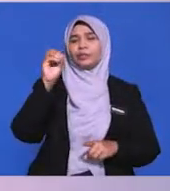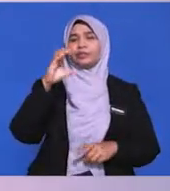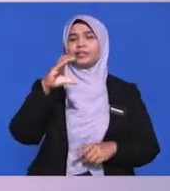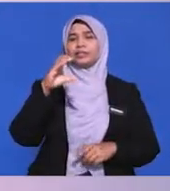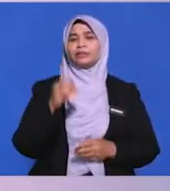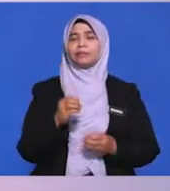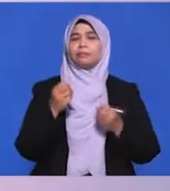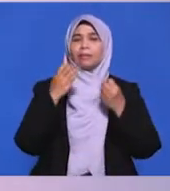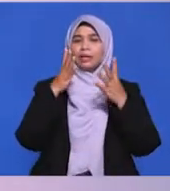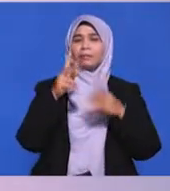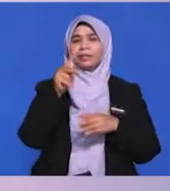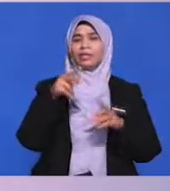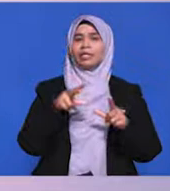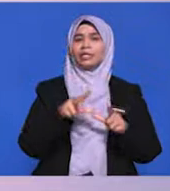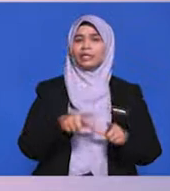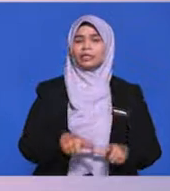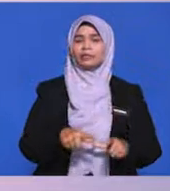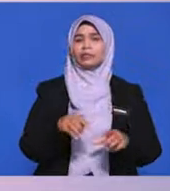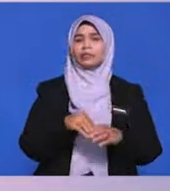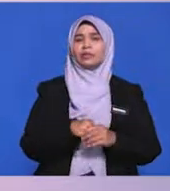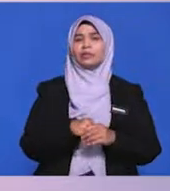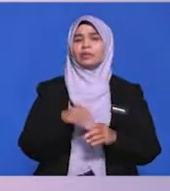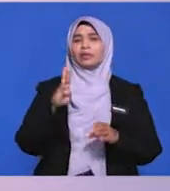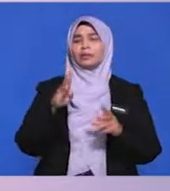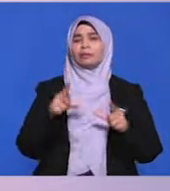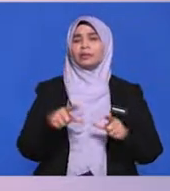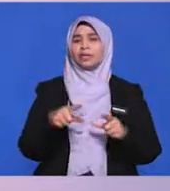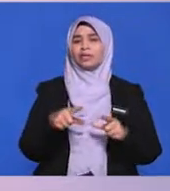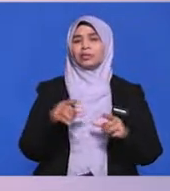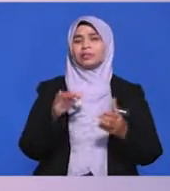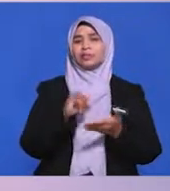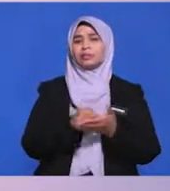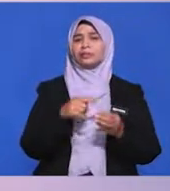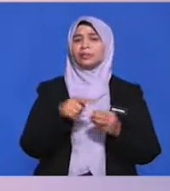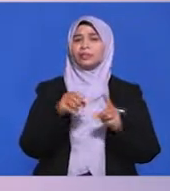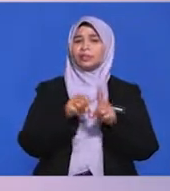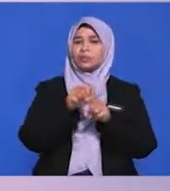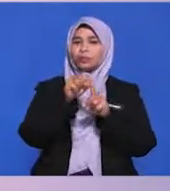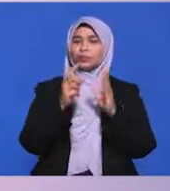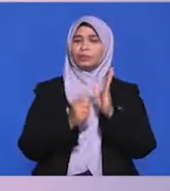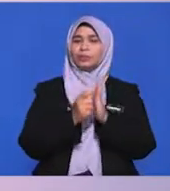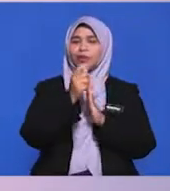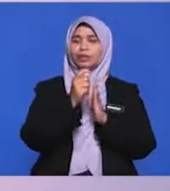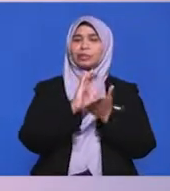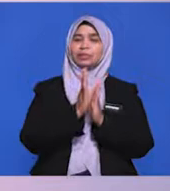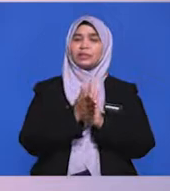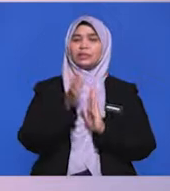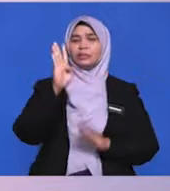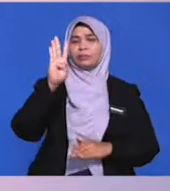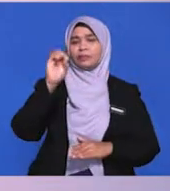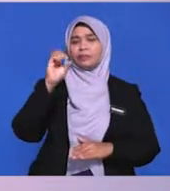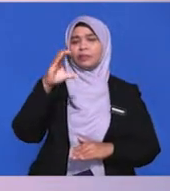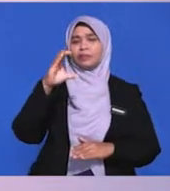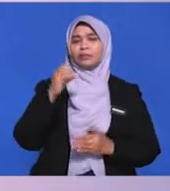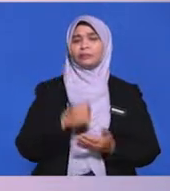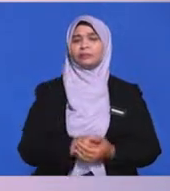Berapakah tekanan didalam Bingkai itu apabila suhu meningkat menjadi 40° celcius